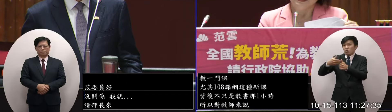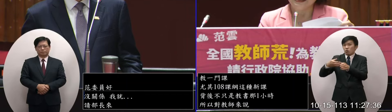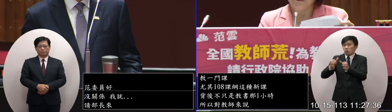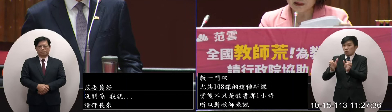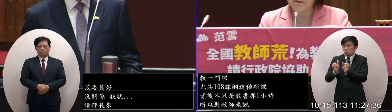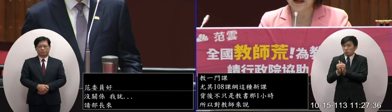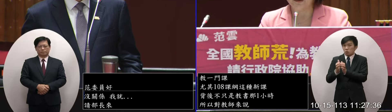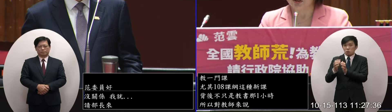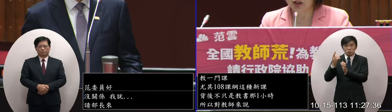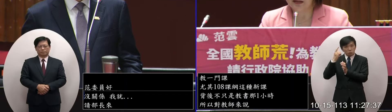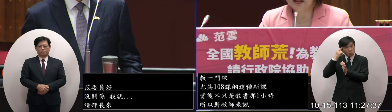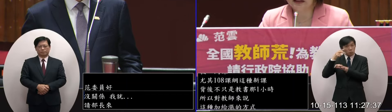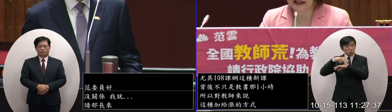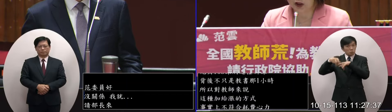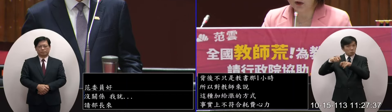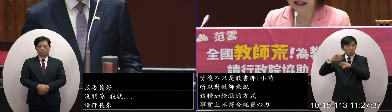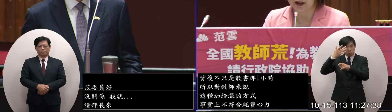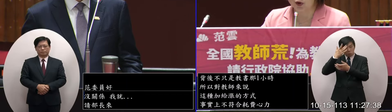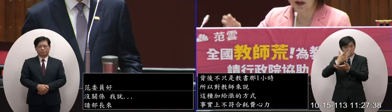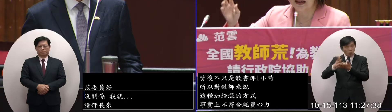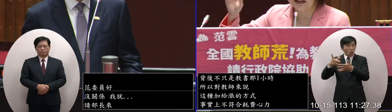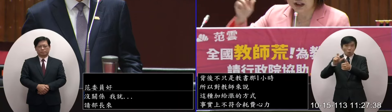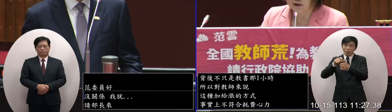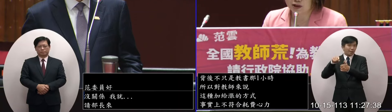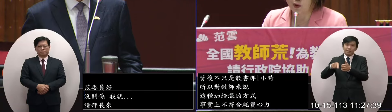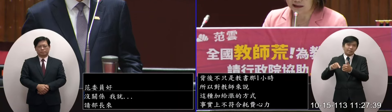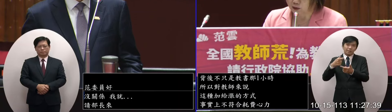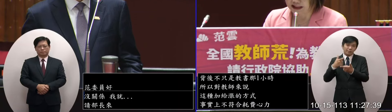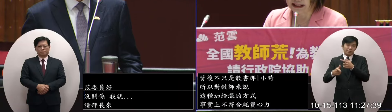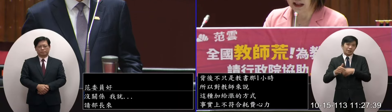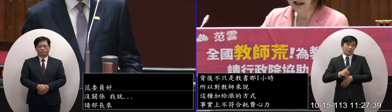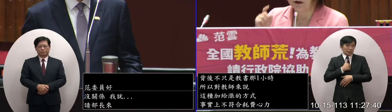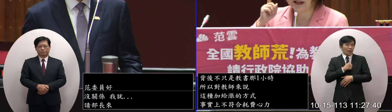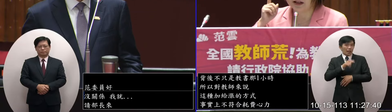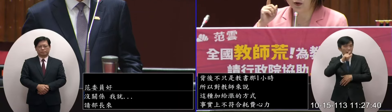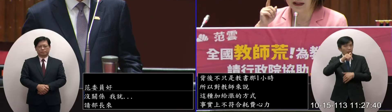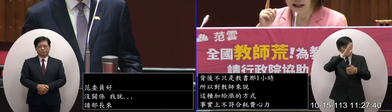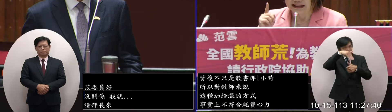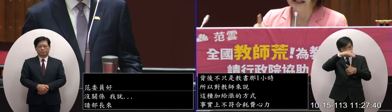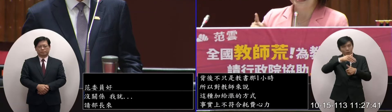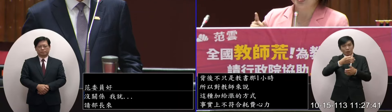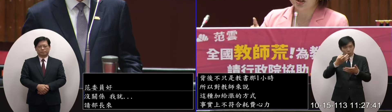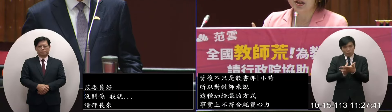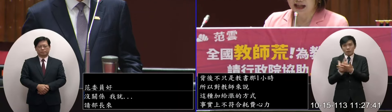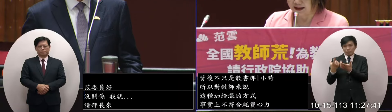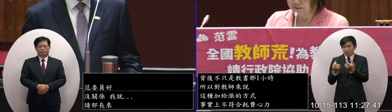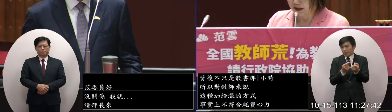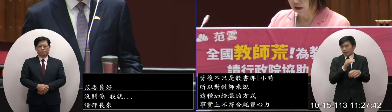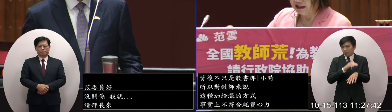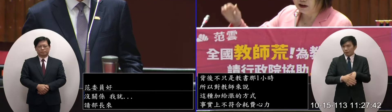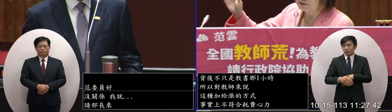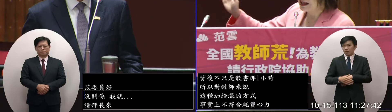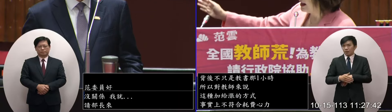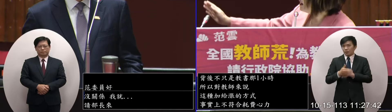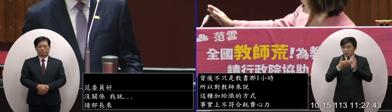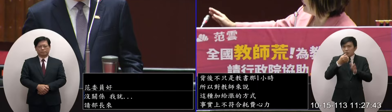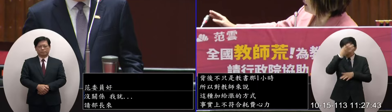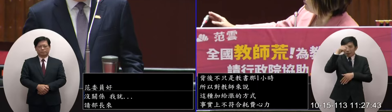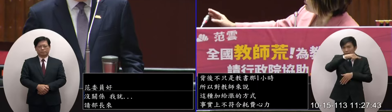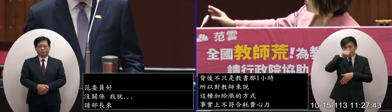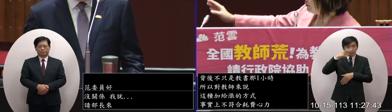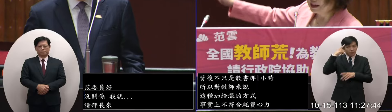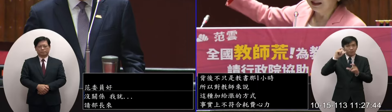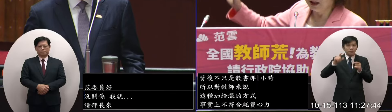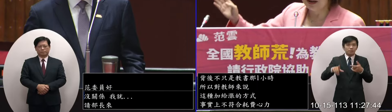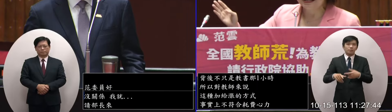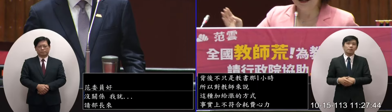为哦，也并没有真的能够解决教师荒的问题，尤其是对年轻世代哦。那我们再看下一